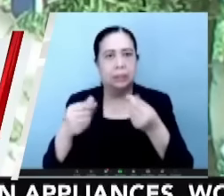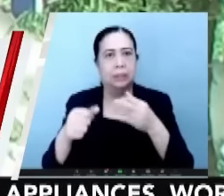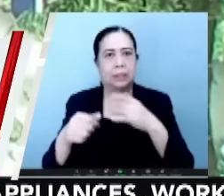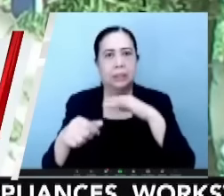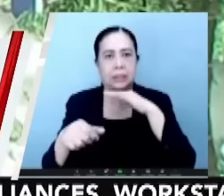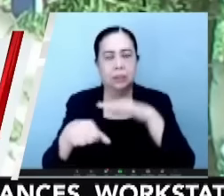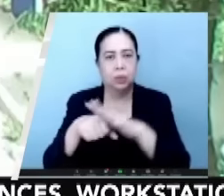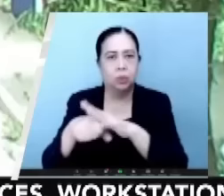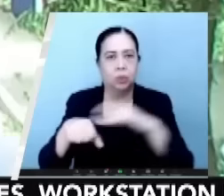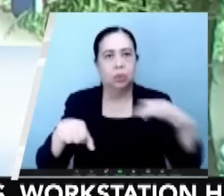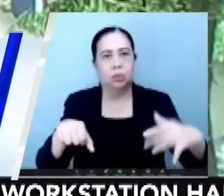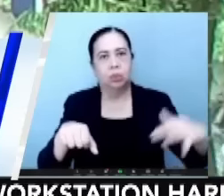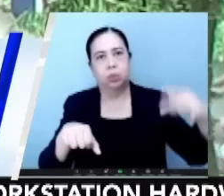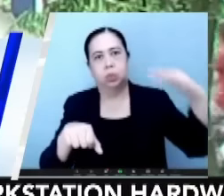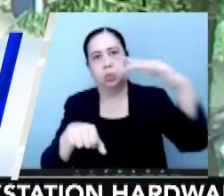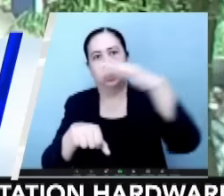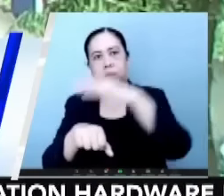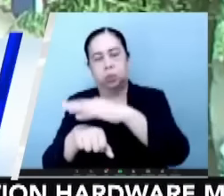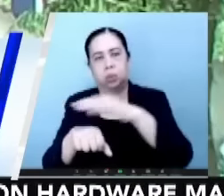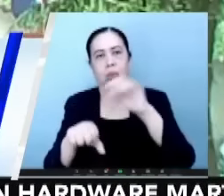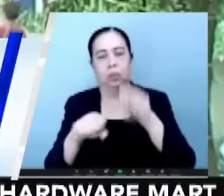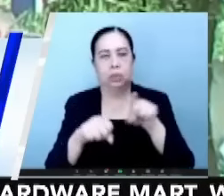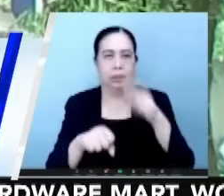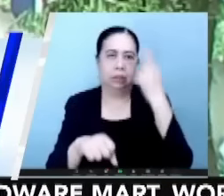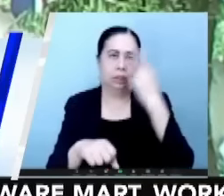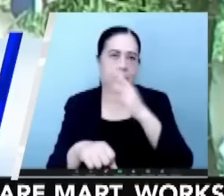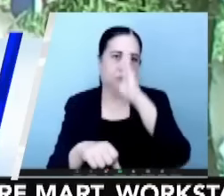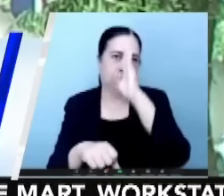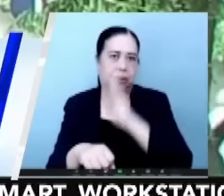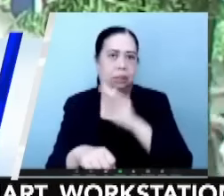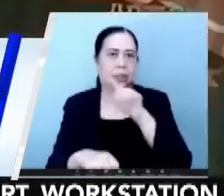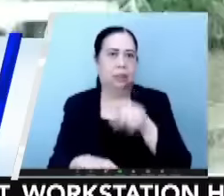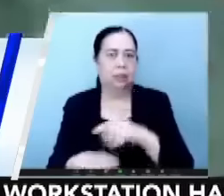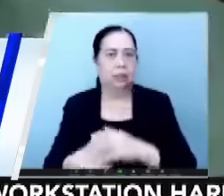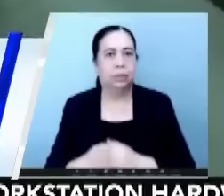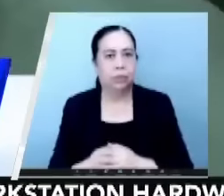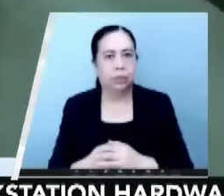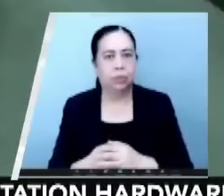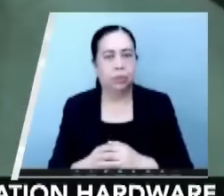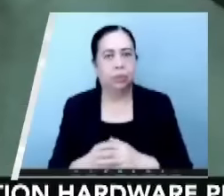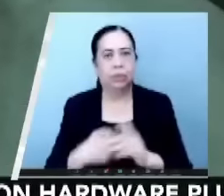kaya siyang naging sanhin ang pagkasira ng temporary bridge.